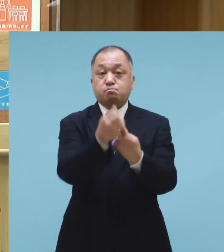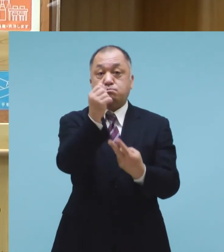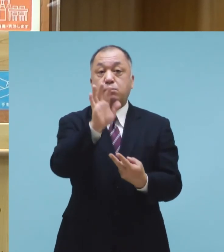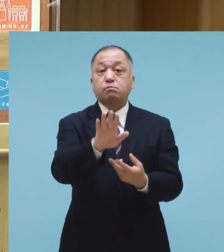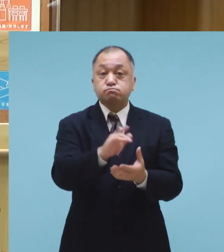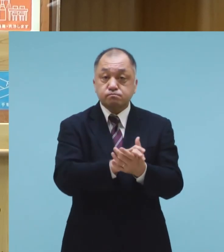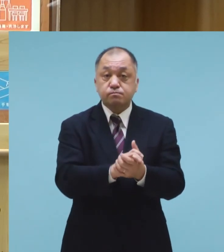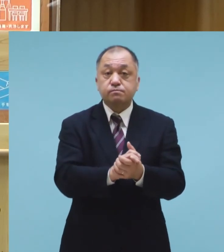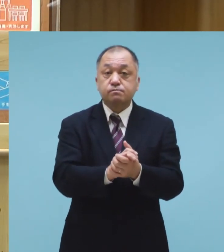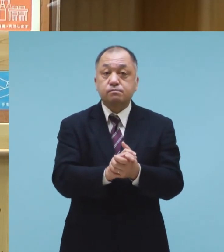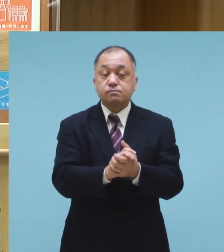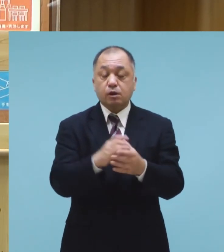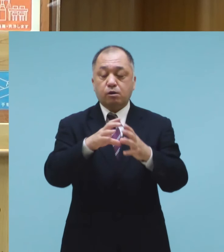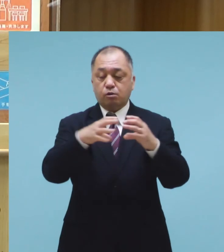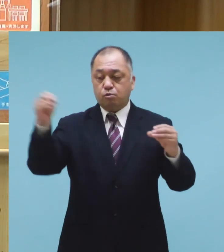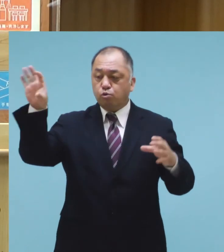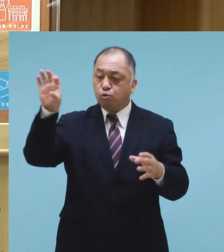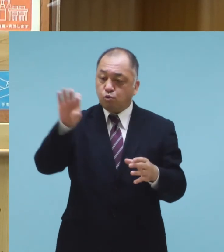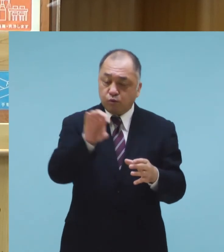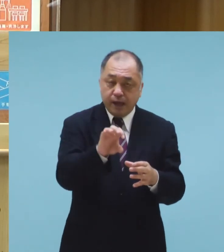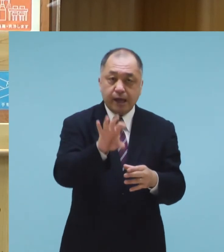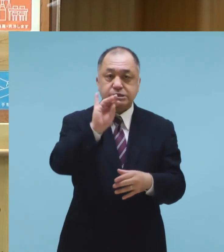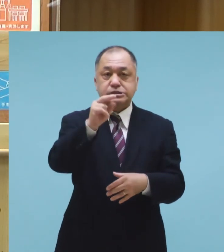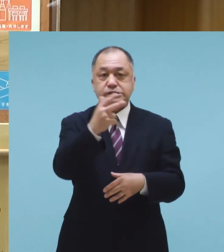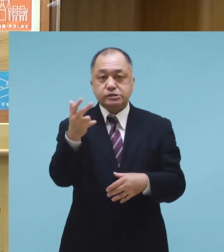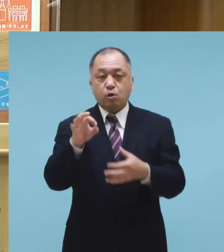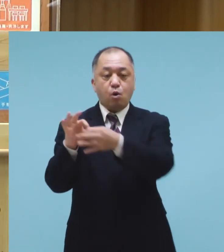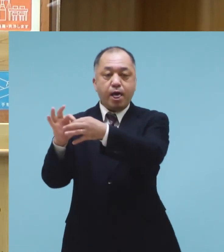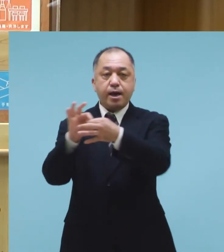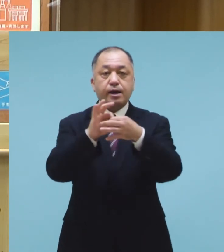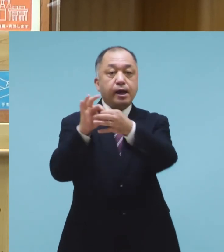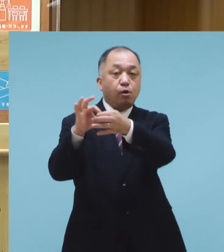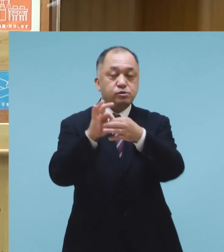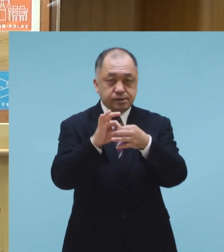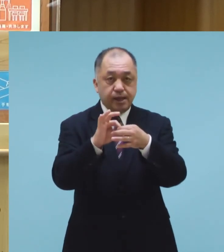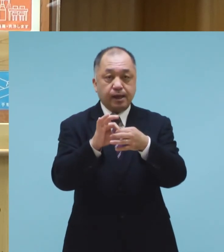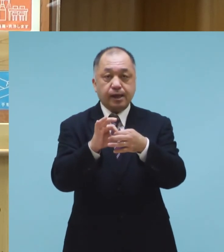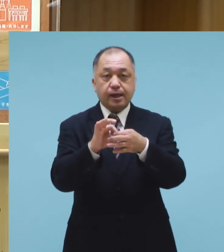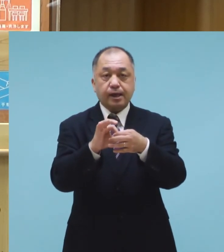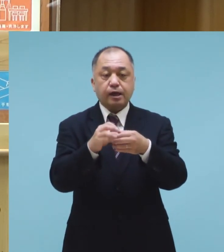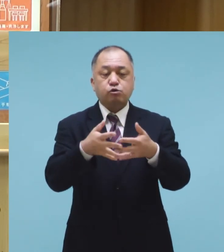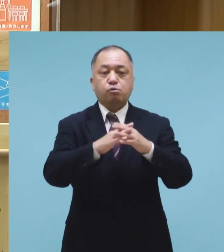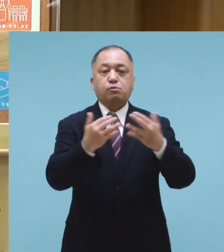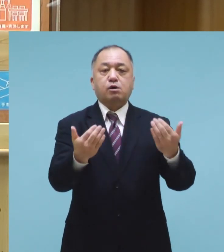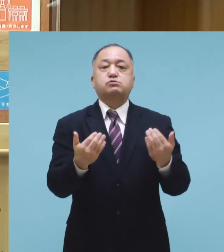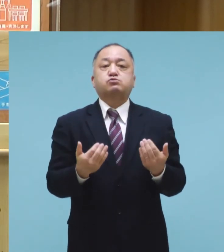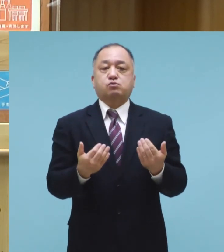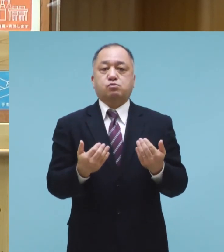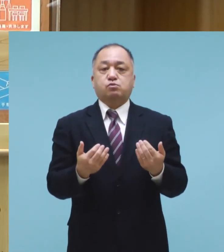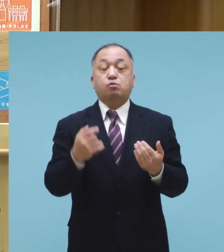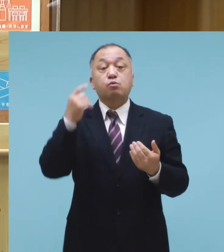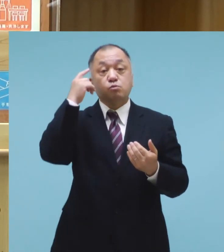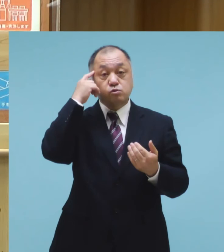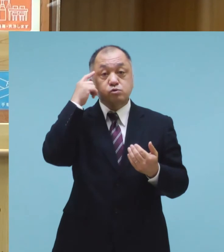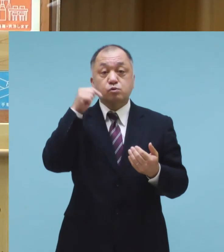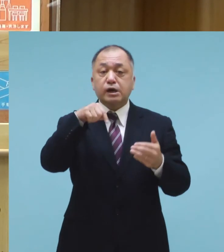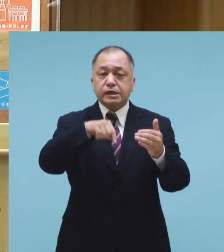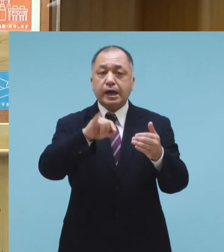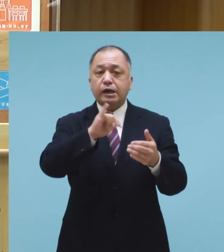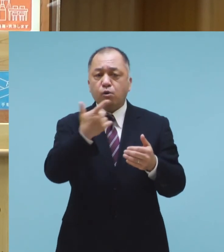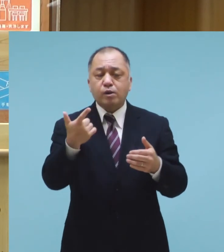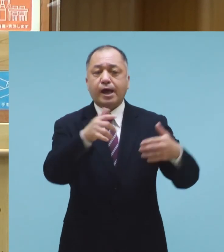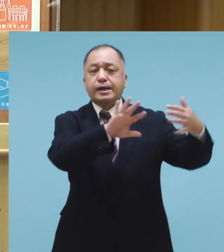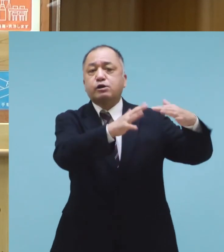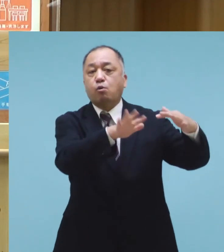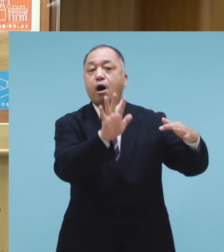道府県知事としっかり連携をして取り組みを進めていかなければならないという状況の中で、まあ、いろんな議論があるということは承知し